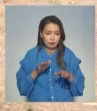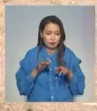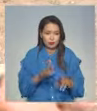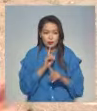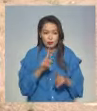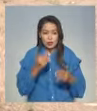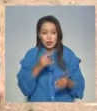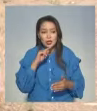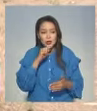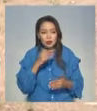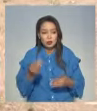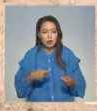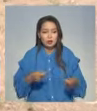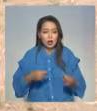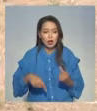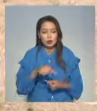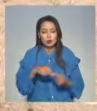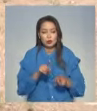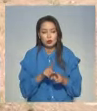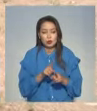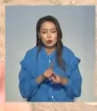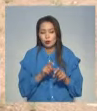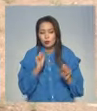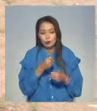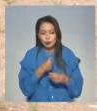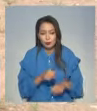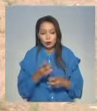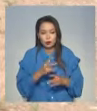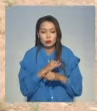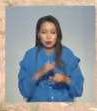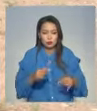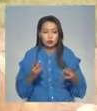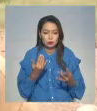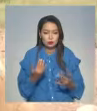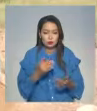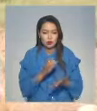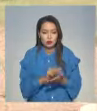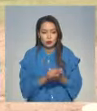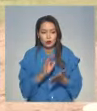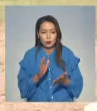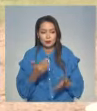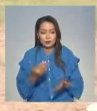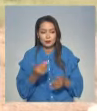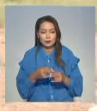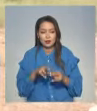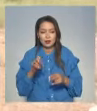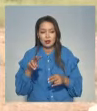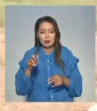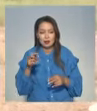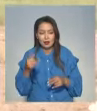осы экономикалық сауда айналымын жасау мүмкін емес, біз енді осымен айналысатын боламыз. Және Қалбатау,